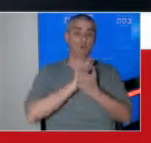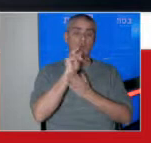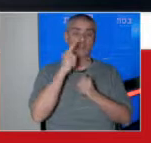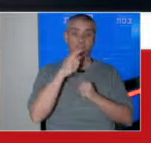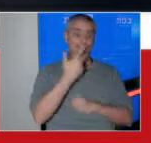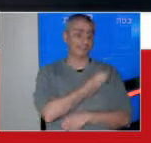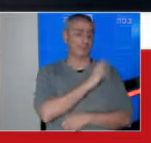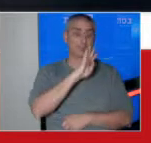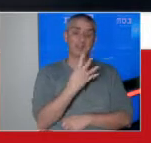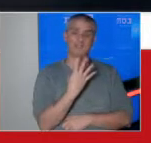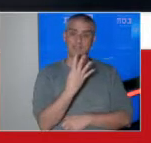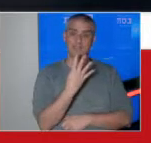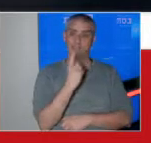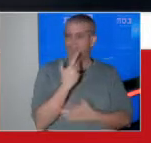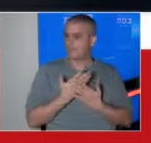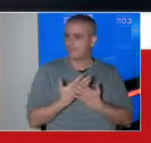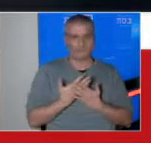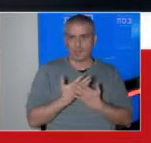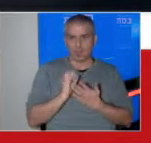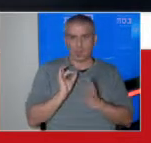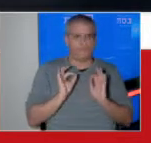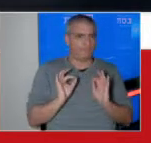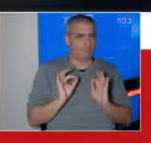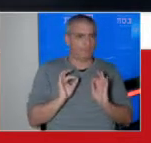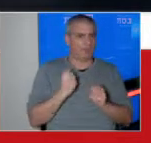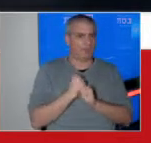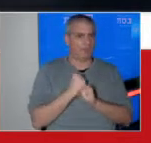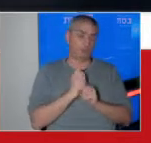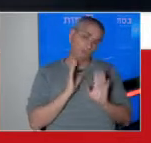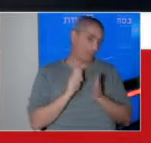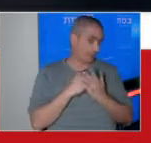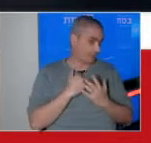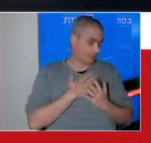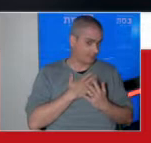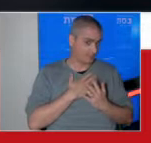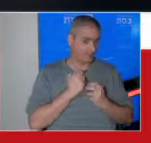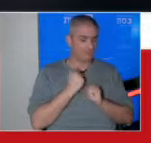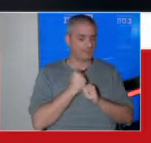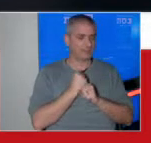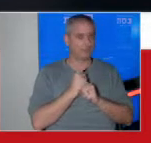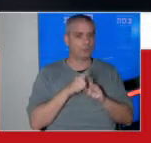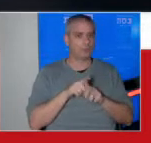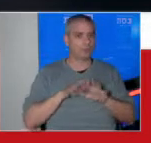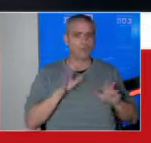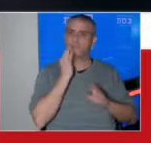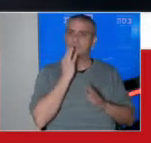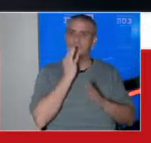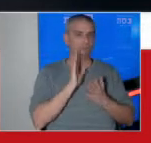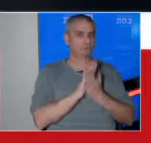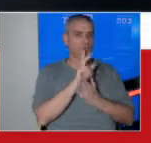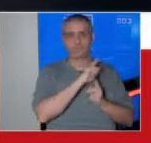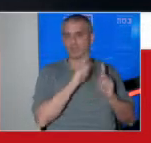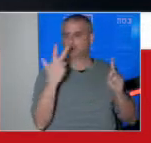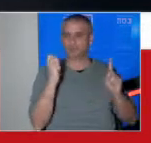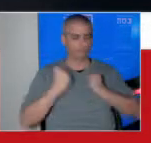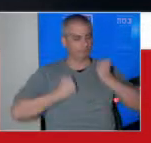בחיסון הרביעי, כשההמלצה הזאת לא נועדה באמת ליצור, תקן אותי אם אני טועה, כן? ליצור איזשהו גל של בני 18 עד